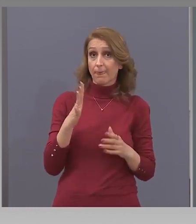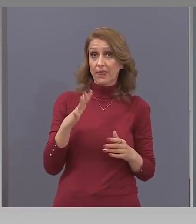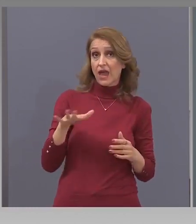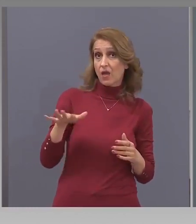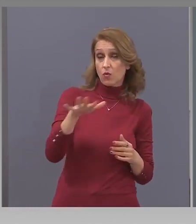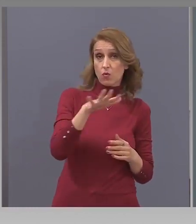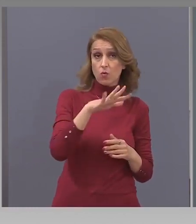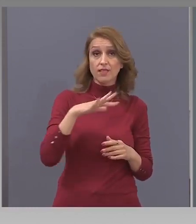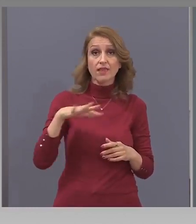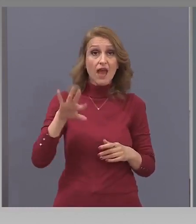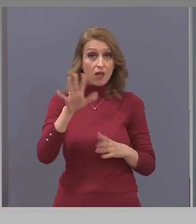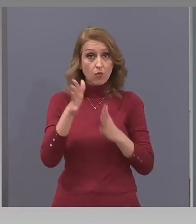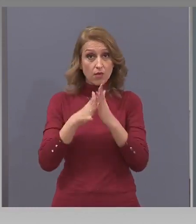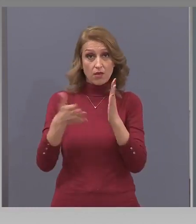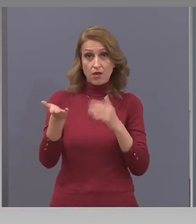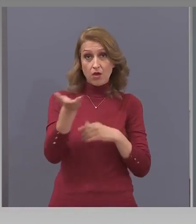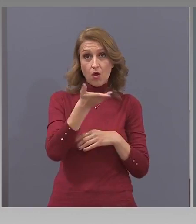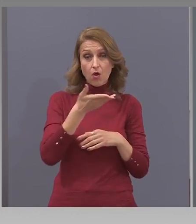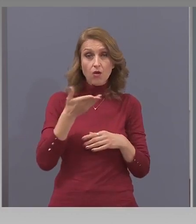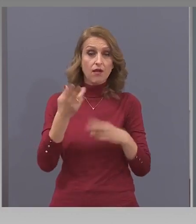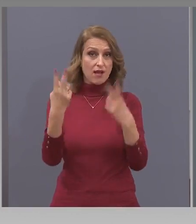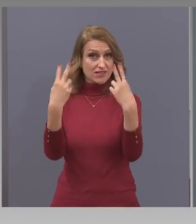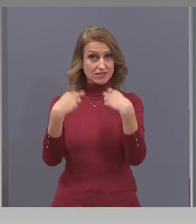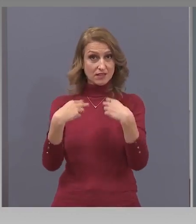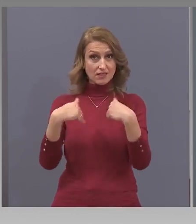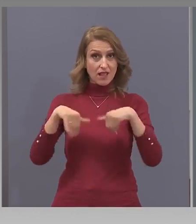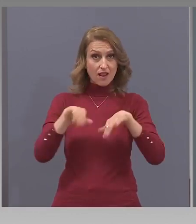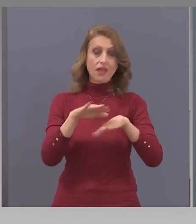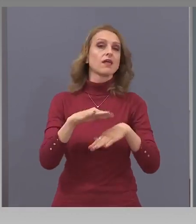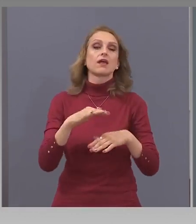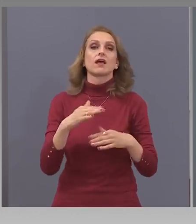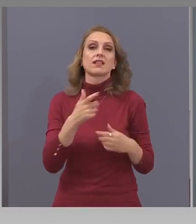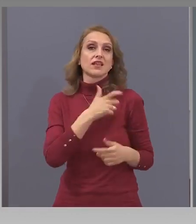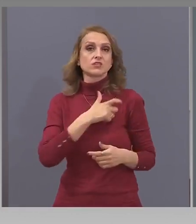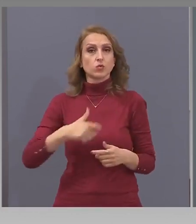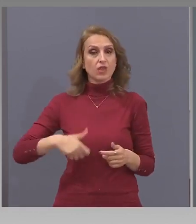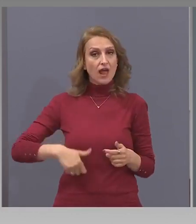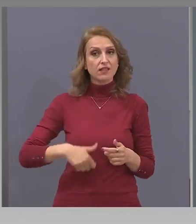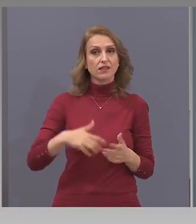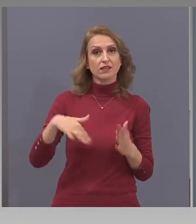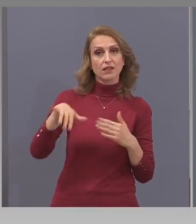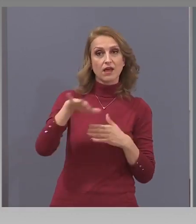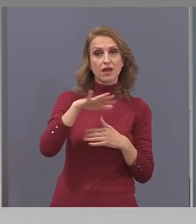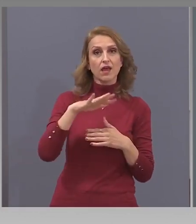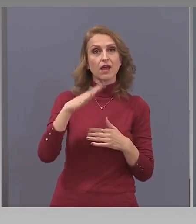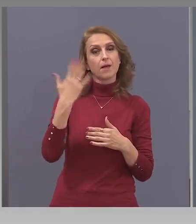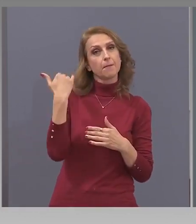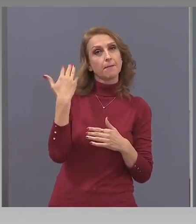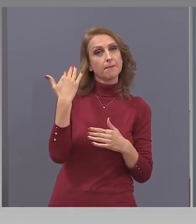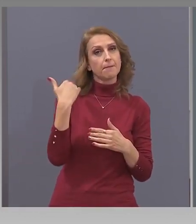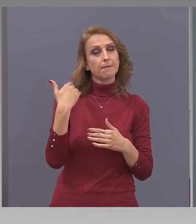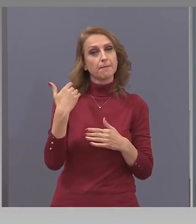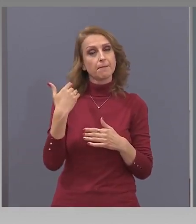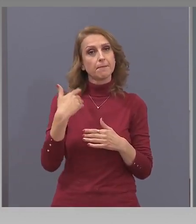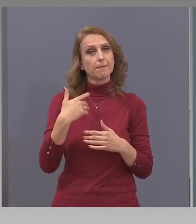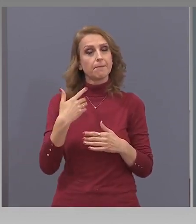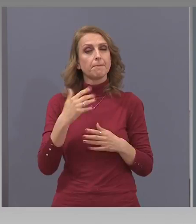от слушателите и зрителите на националната медия, на което бях,